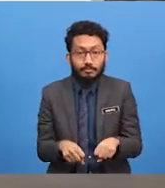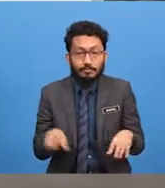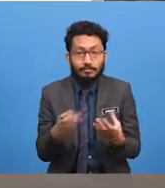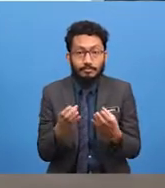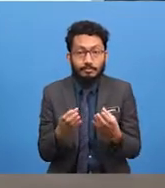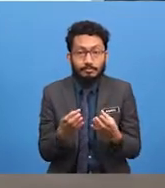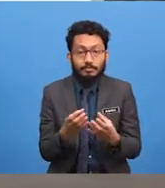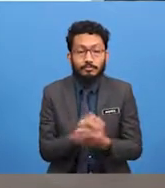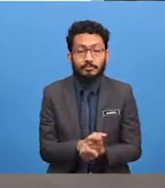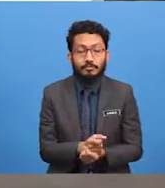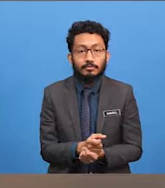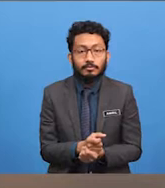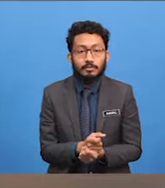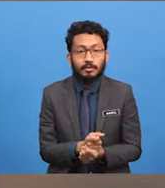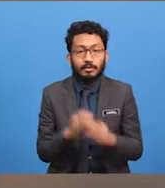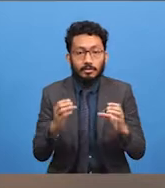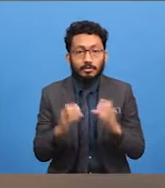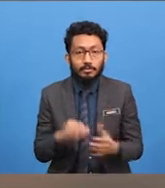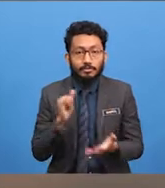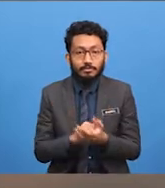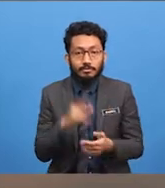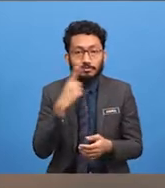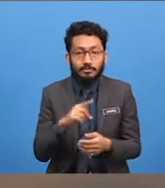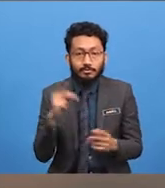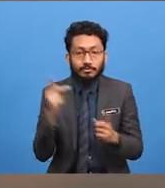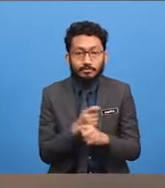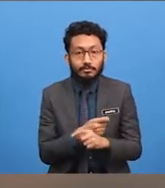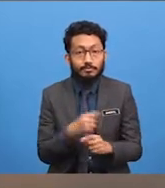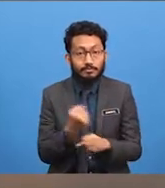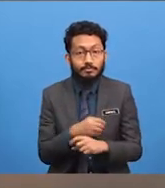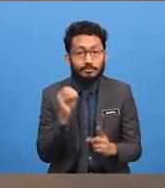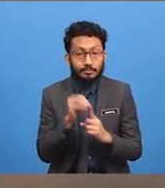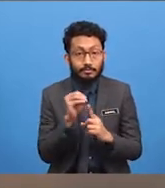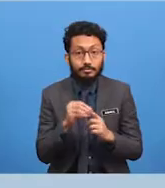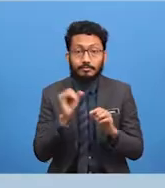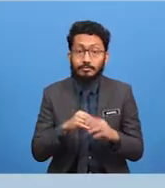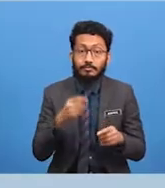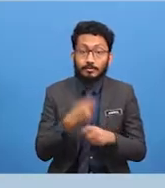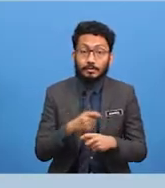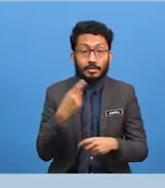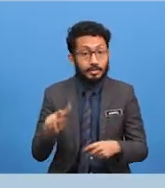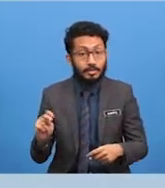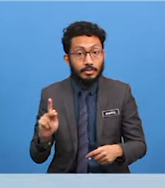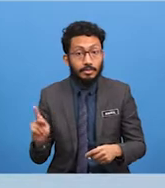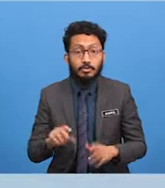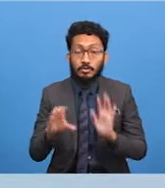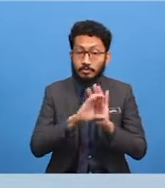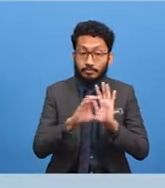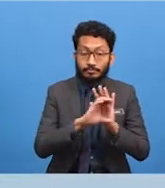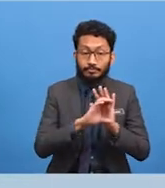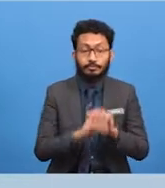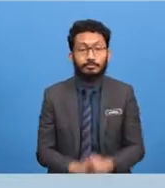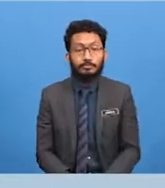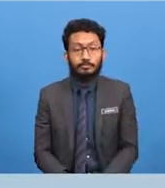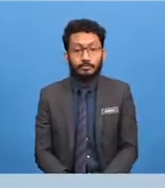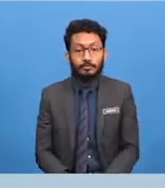melaksanakan alternatif tersebut bagi mencapai objektif yang ditetapkan. Sebagai contoh, pihak